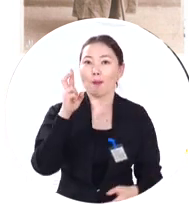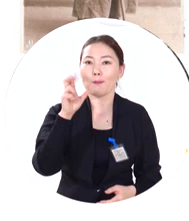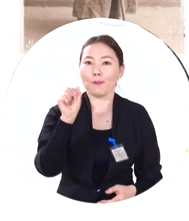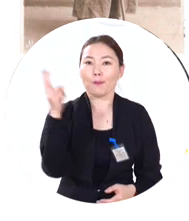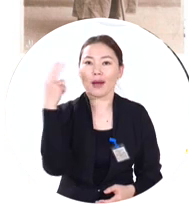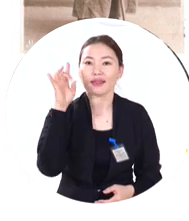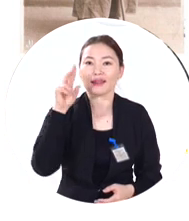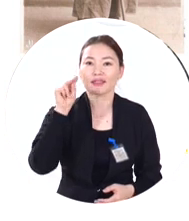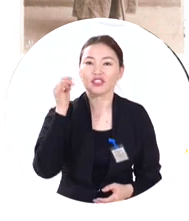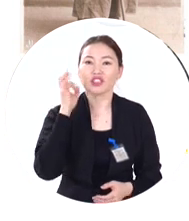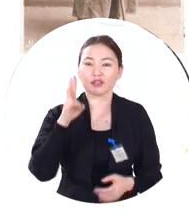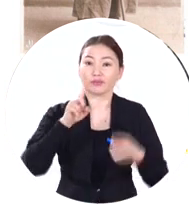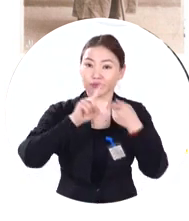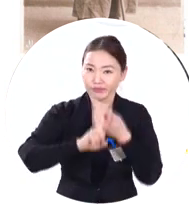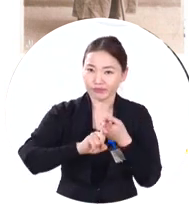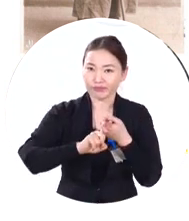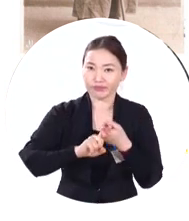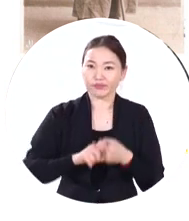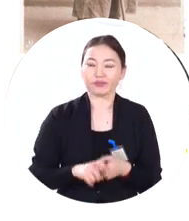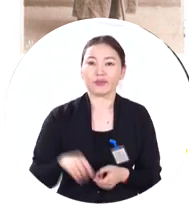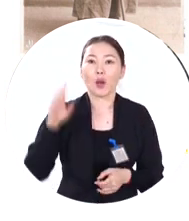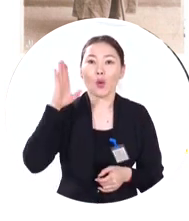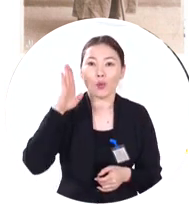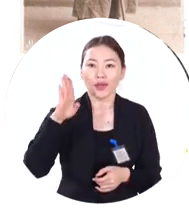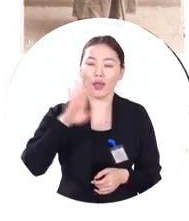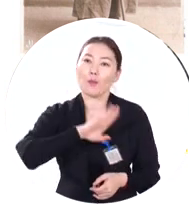баян чинэлэг иргэдийг илэрхийлж байна. Баян чинэлэг иргэд маань